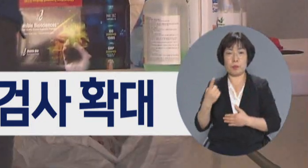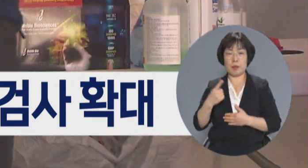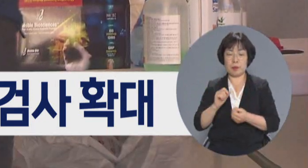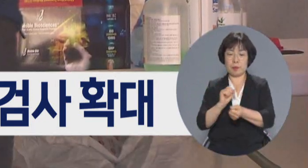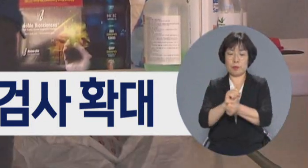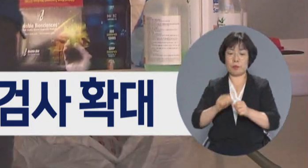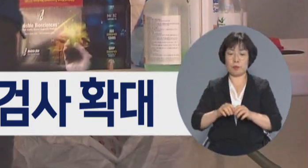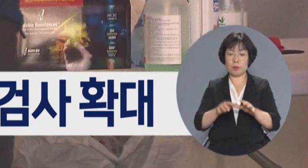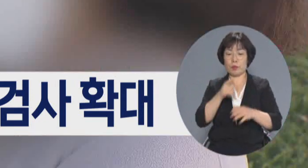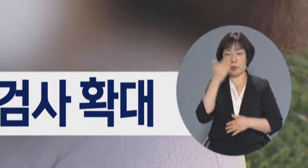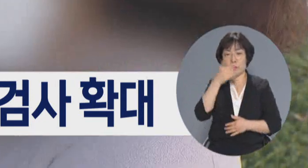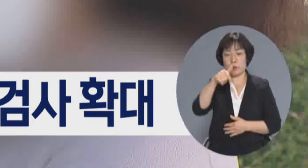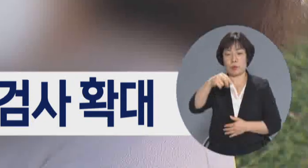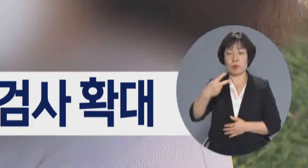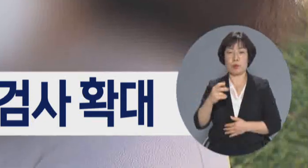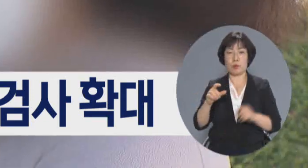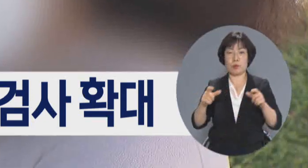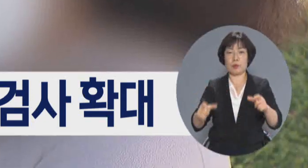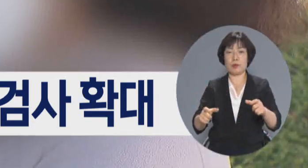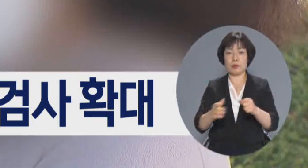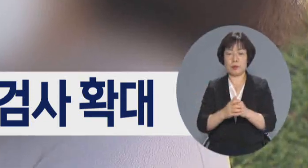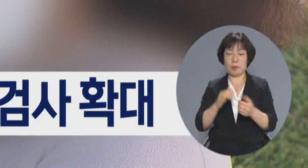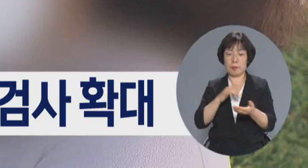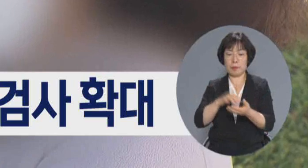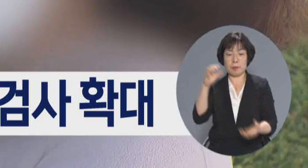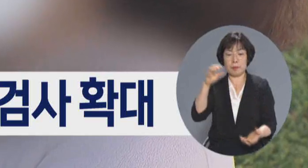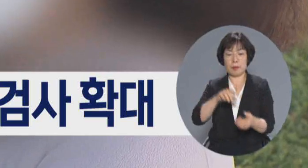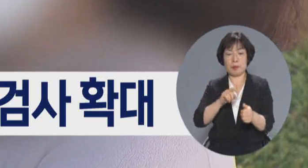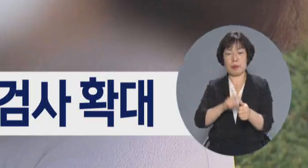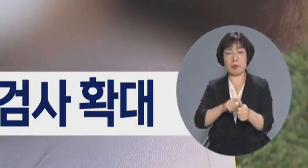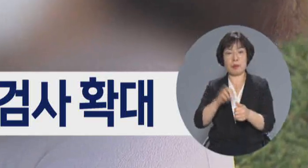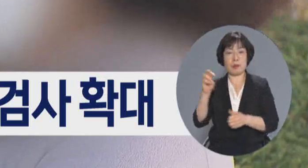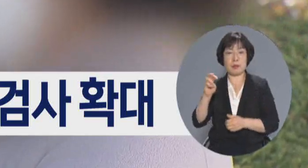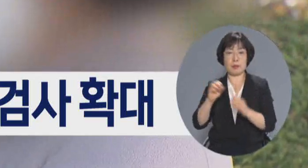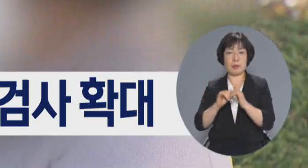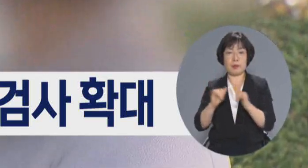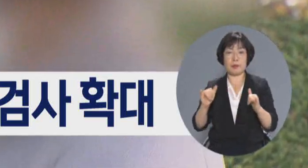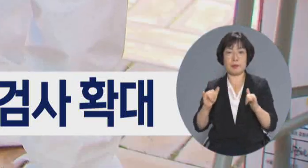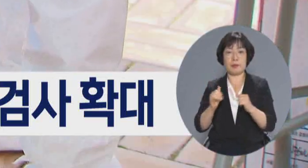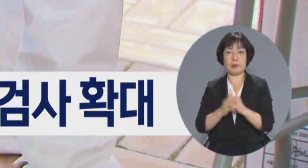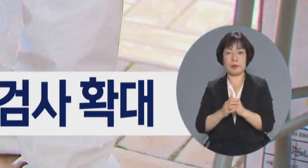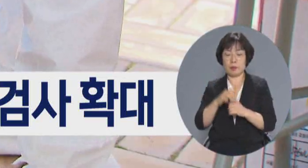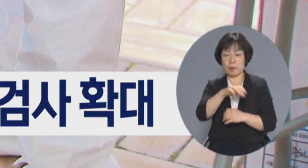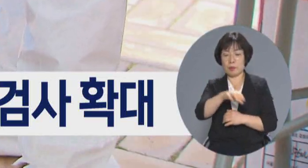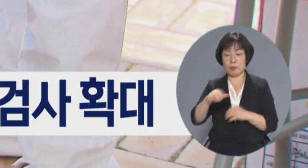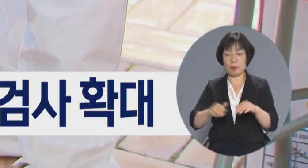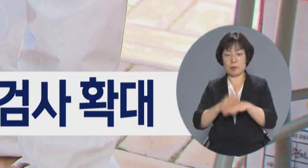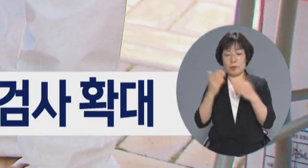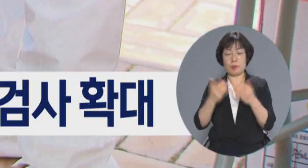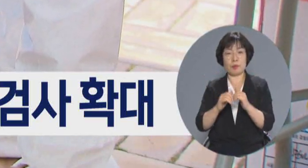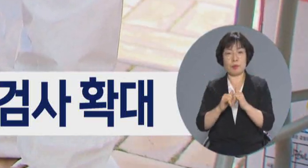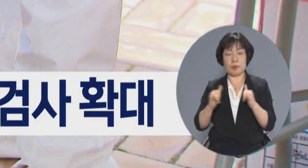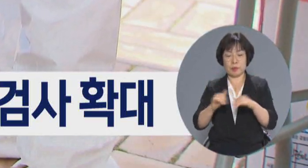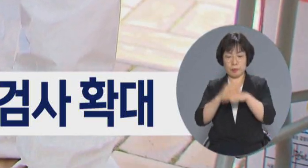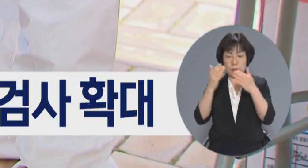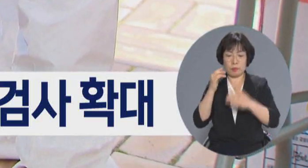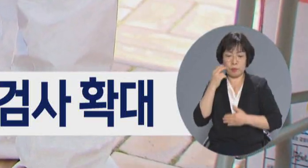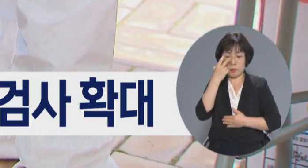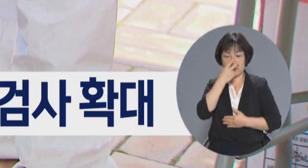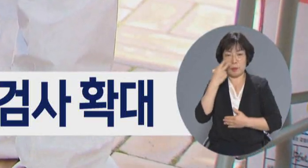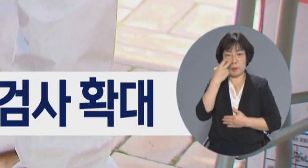감염 발생지인 여수 국동 지역의 경우 관련 확진자가 30여 명에 달한다며 이 일대 모든 지역민 전체를